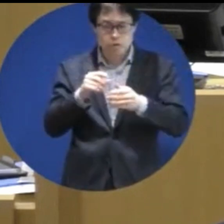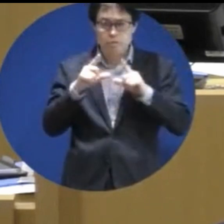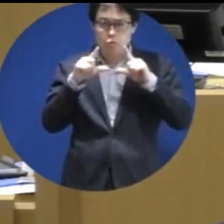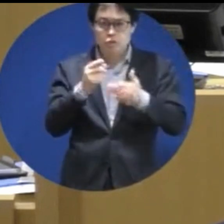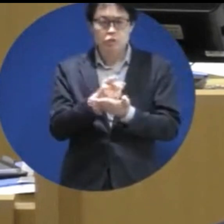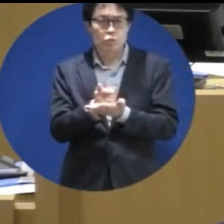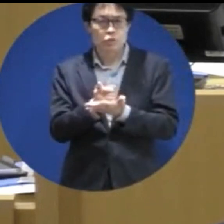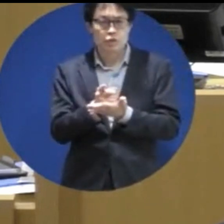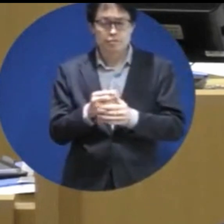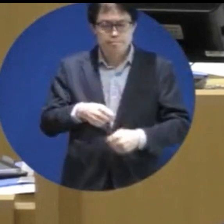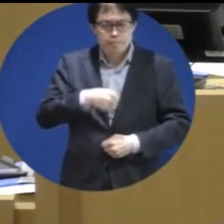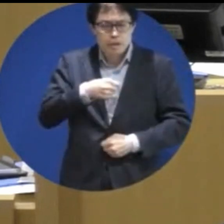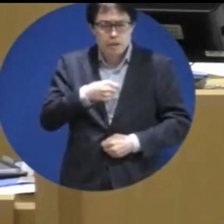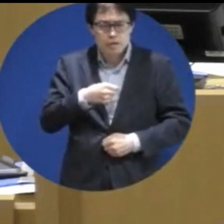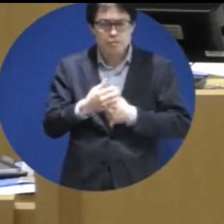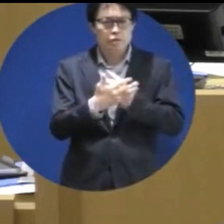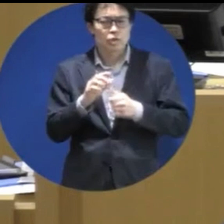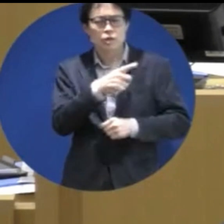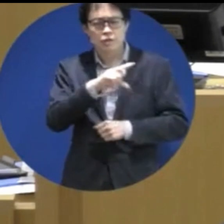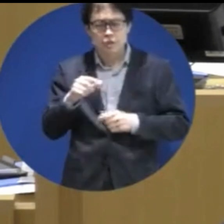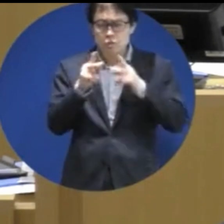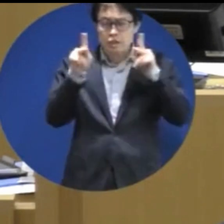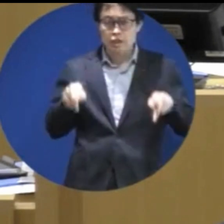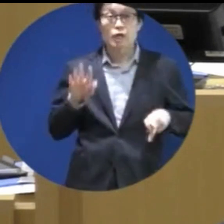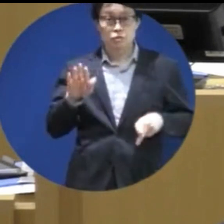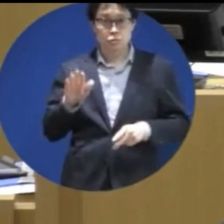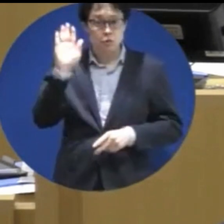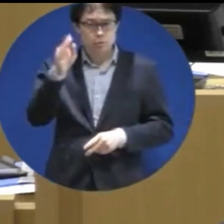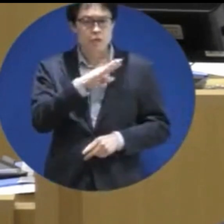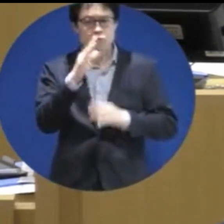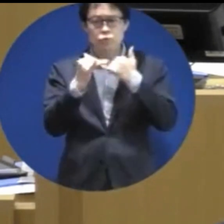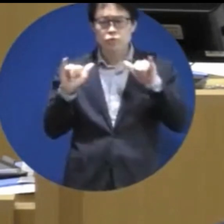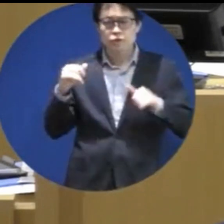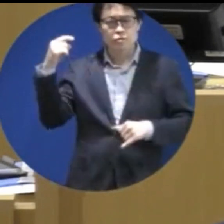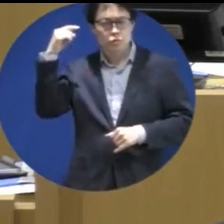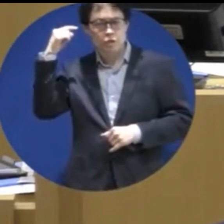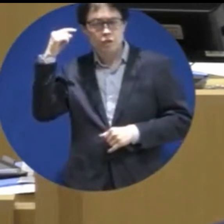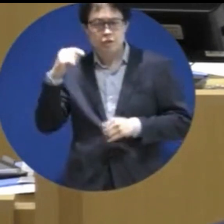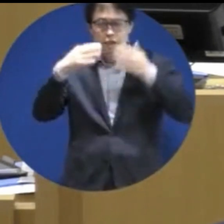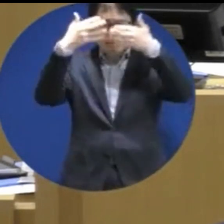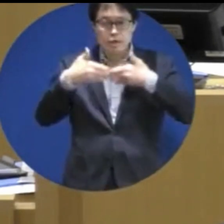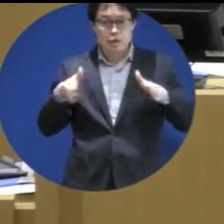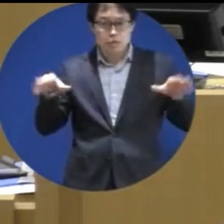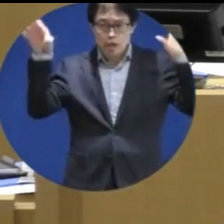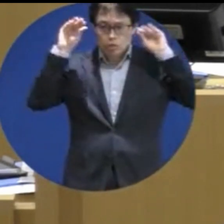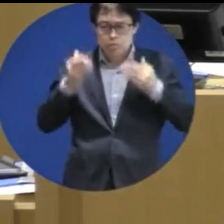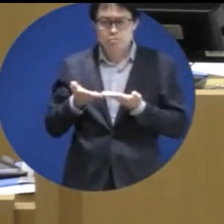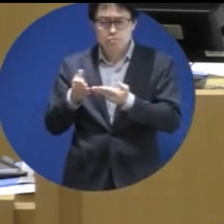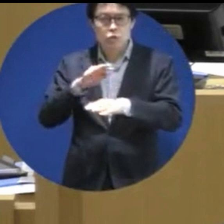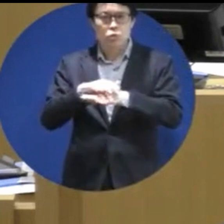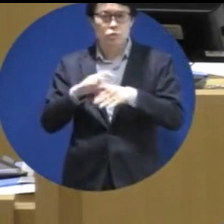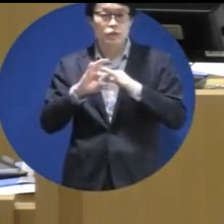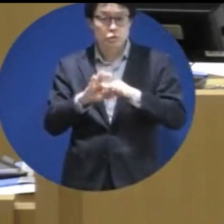針、正確性の担保など多くの課題があります。引き続き、当事者の声も聞きながら、バリアフリー情報の情報のあり方について検討をしてい